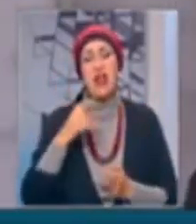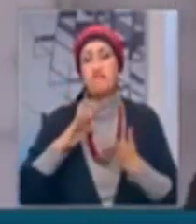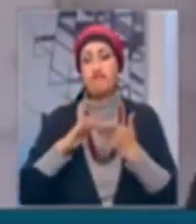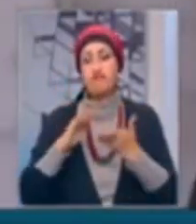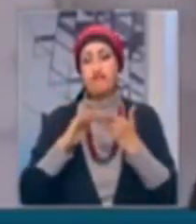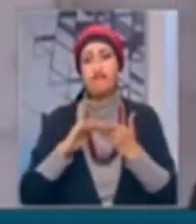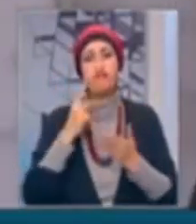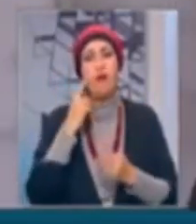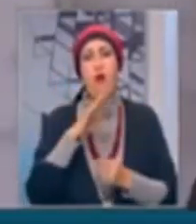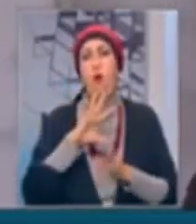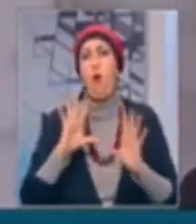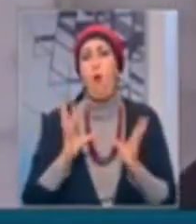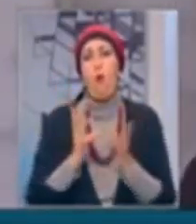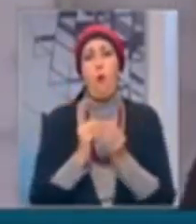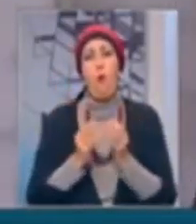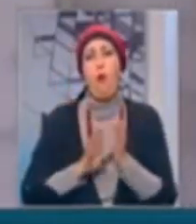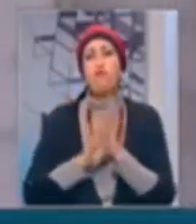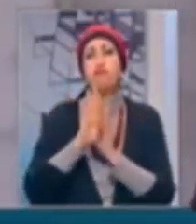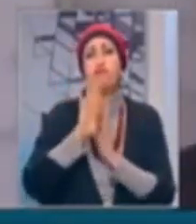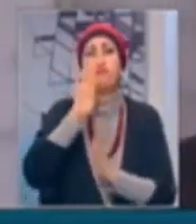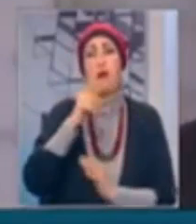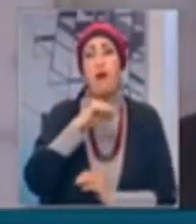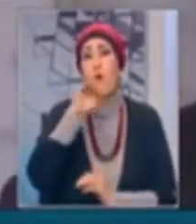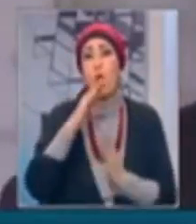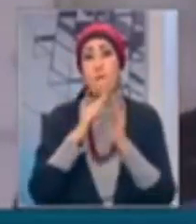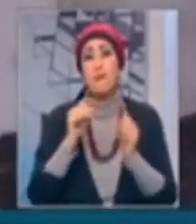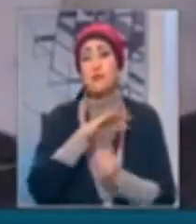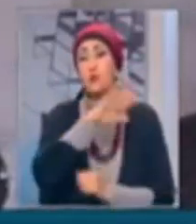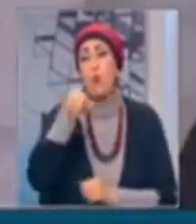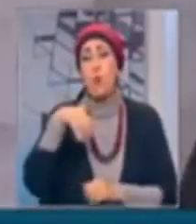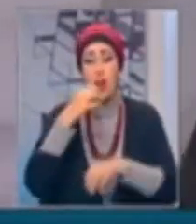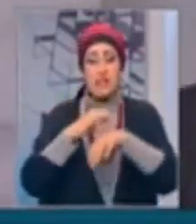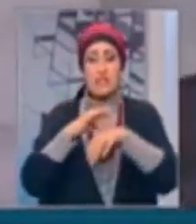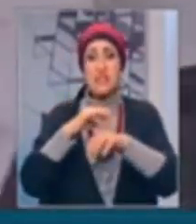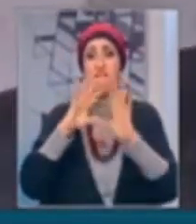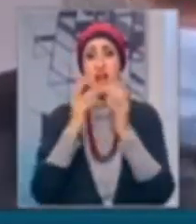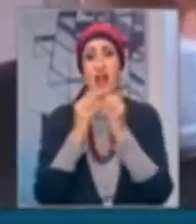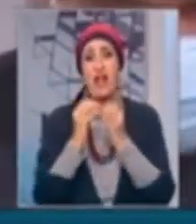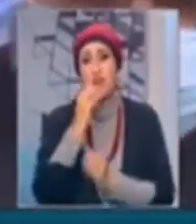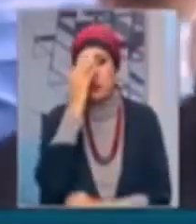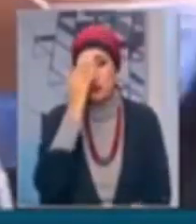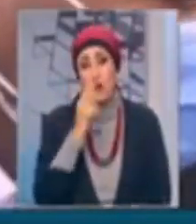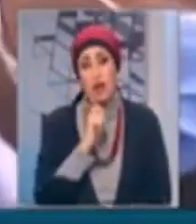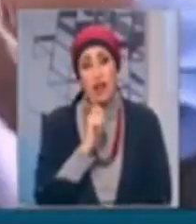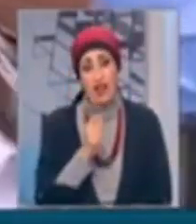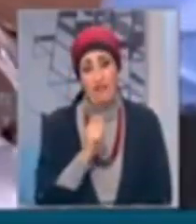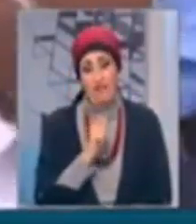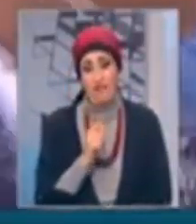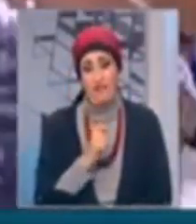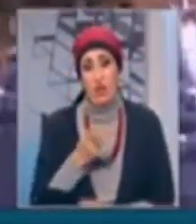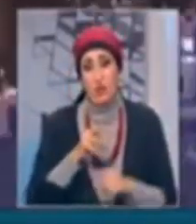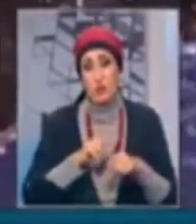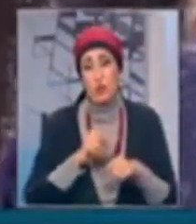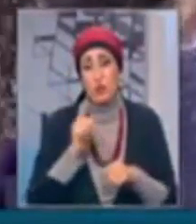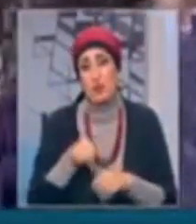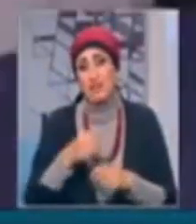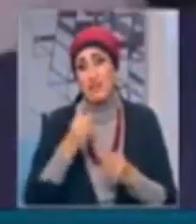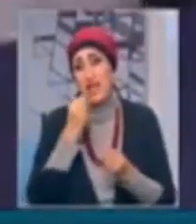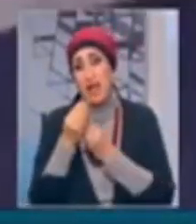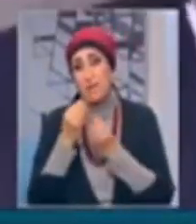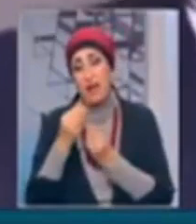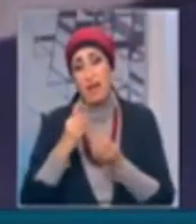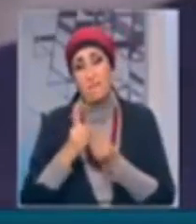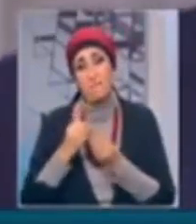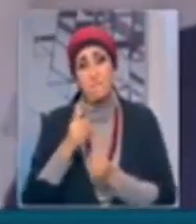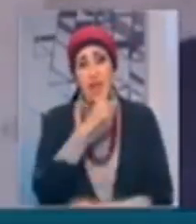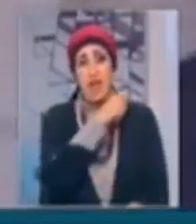وامن وامان وتقدم وازدهار لمصرنا والبشريه جمعاء. كل شكر لحضرتك سيادة وزير الأوقاف، وأنتقل بالحديث إلى السيد